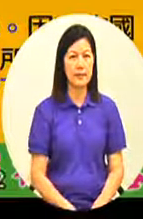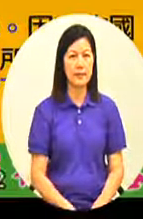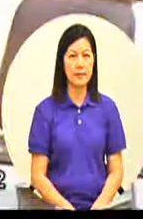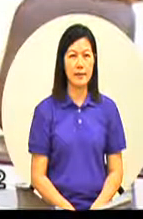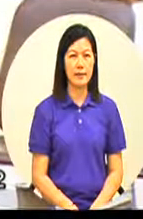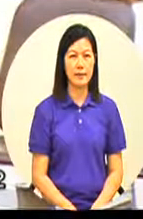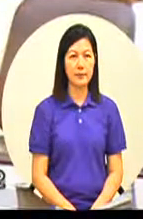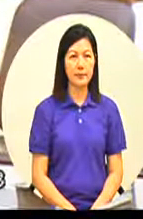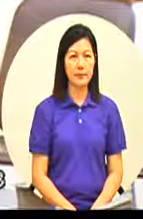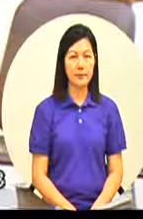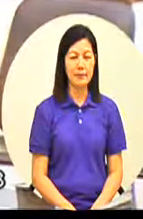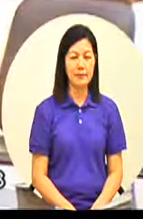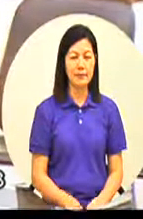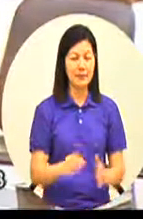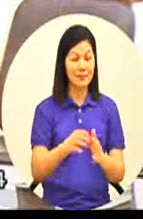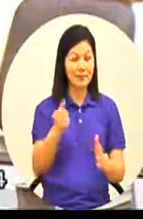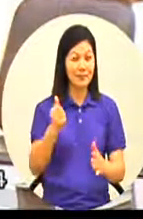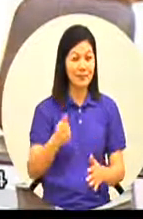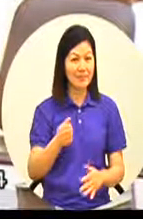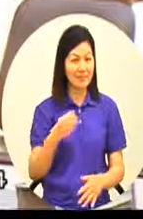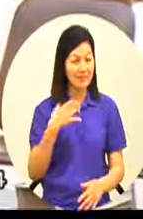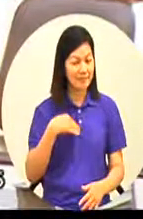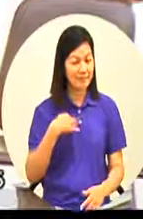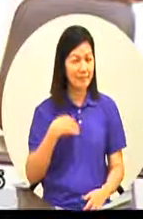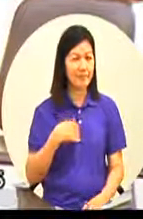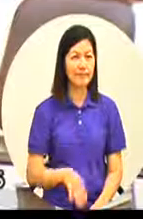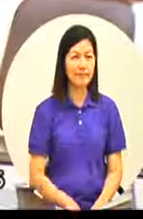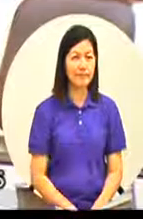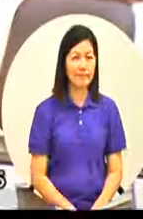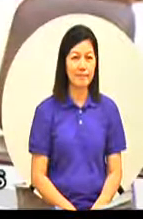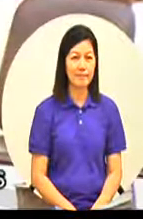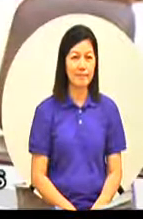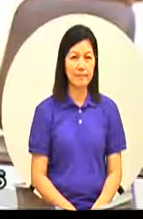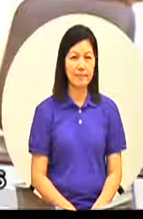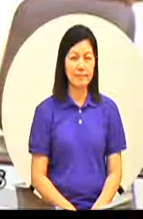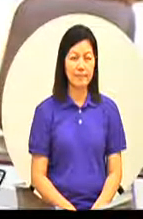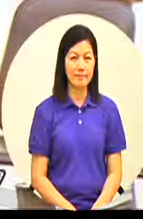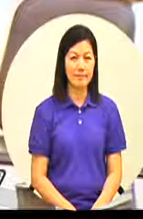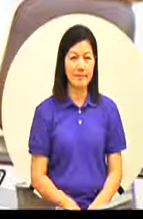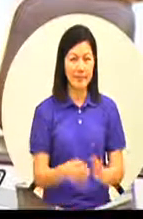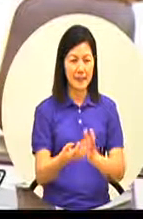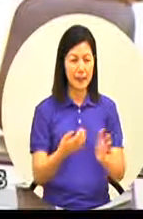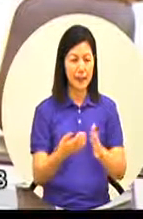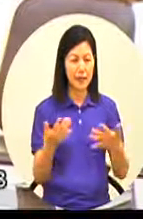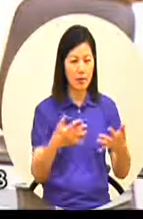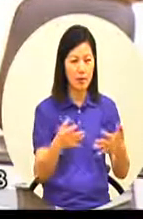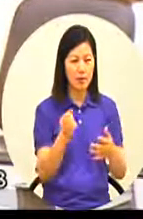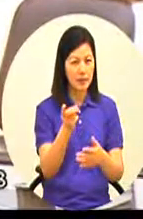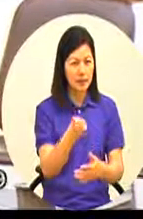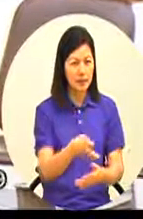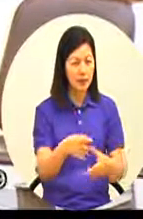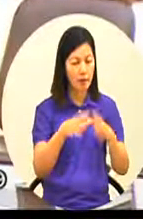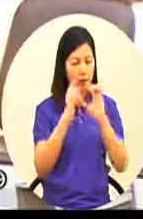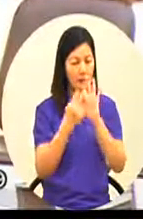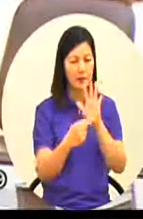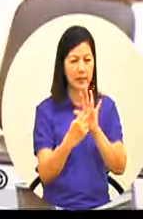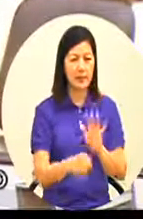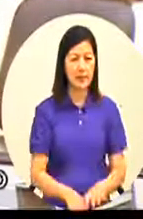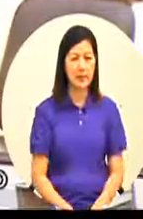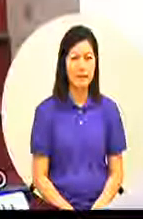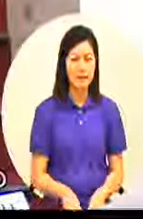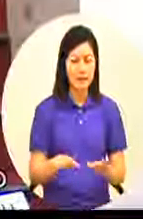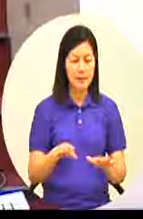你大概了解了哈？好。那我针对刚刚有几个问题，你怎么回答我？来，这个 好，跟